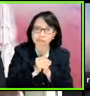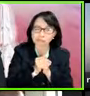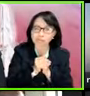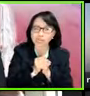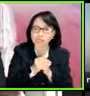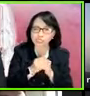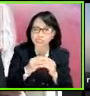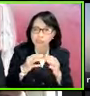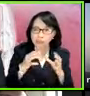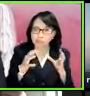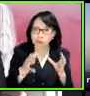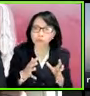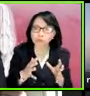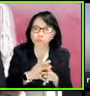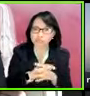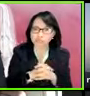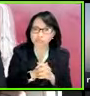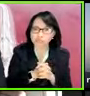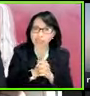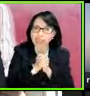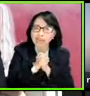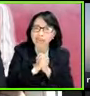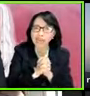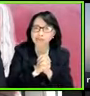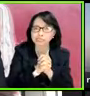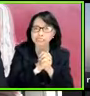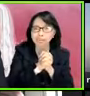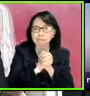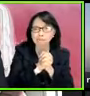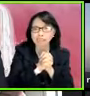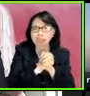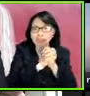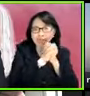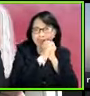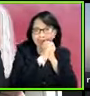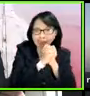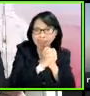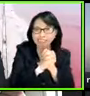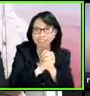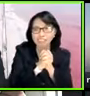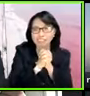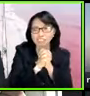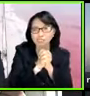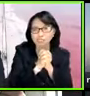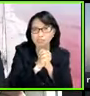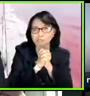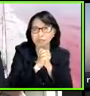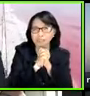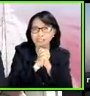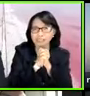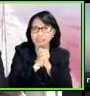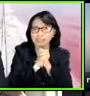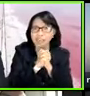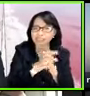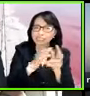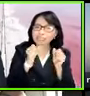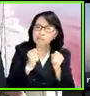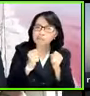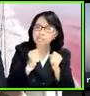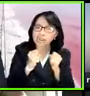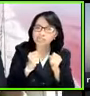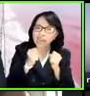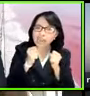melalui Paulus Allah menyingkapkan rahasia Kristus kepada kita